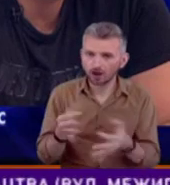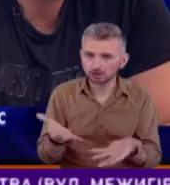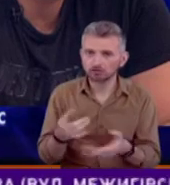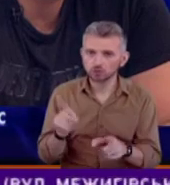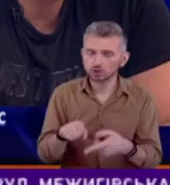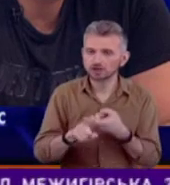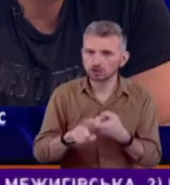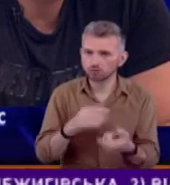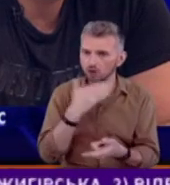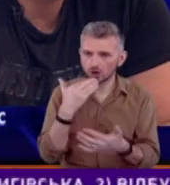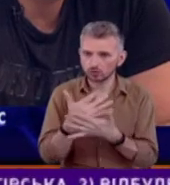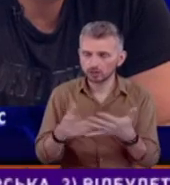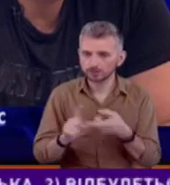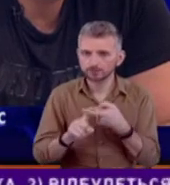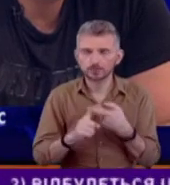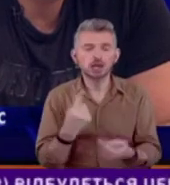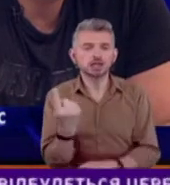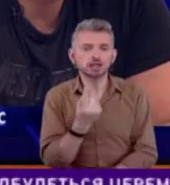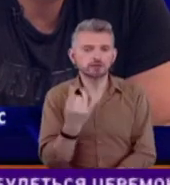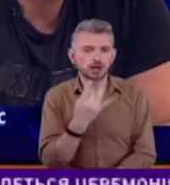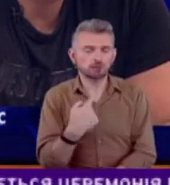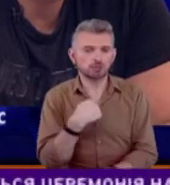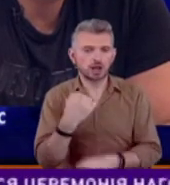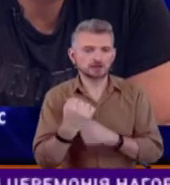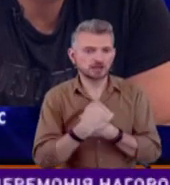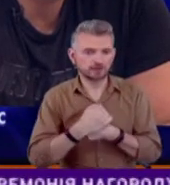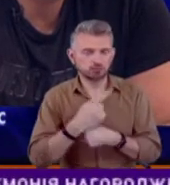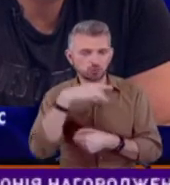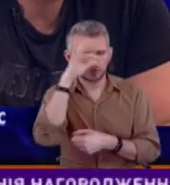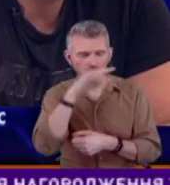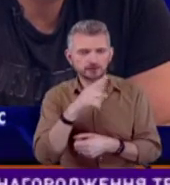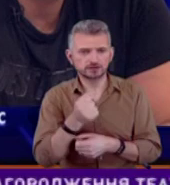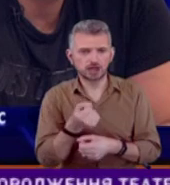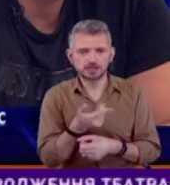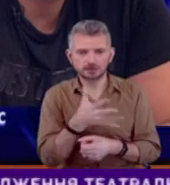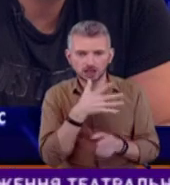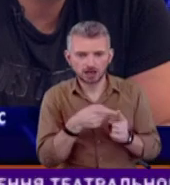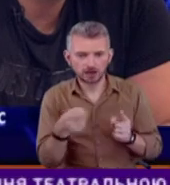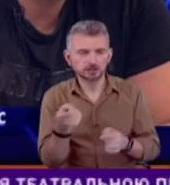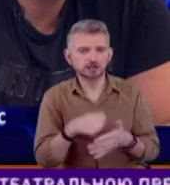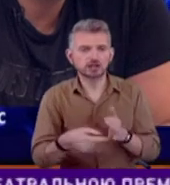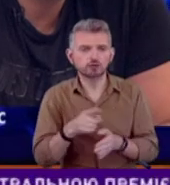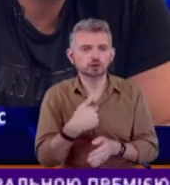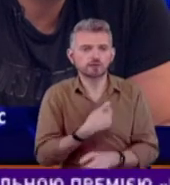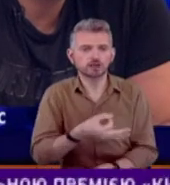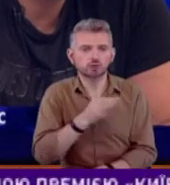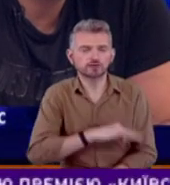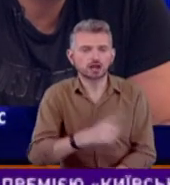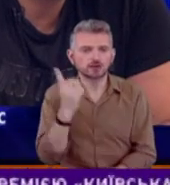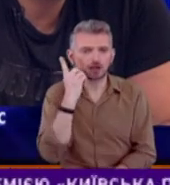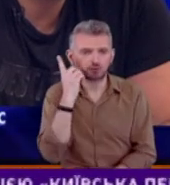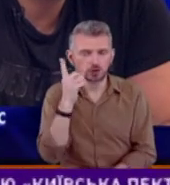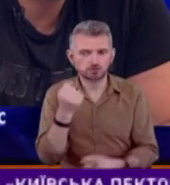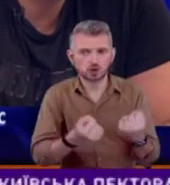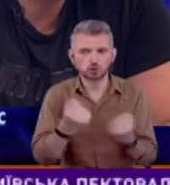далі. Багато речей. Единственный раз мене остановив поліцейський за несколько лет из-за того, що я воспользовался телефоном за